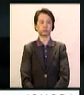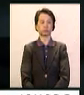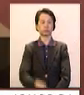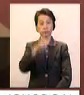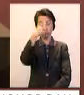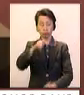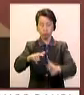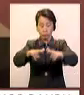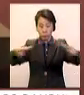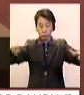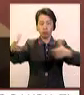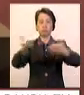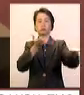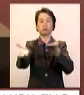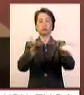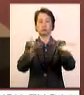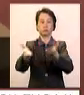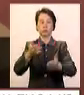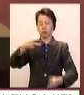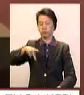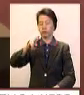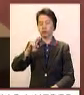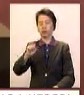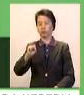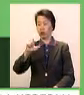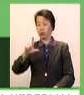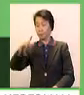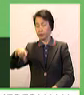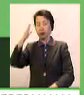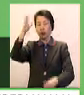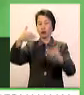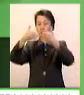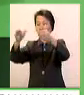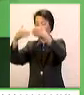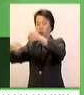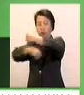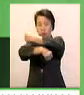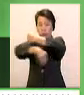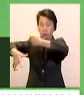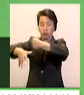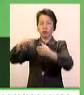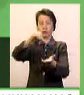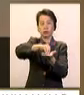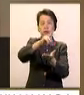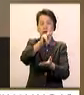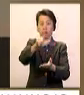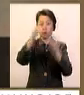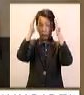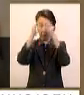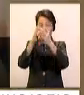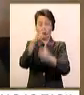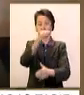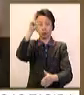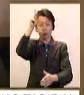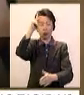Bagi memperluas perkhidmatan terapi khas ini, PSLC dijangka membuka beberapa cawangan di Kuala Lumpur, Pahang dan